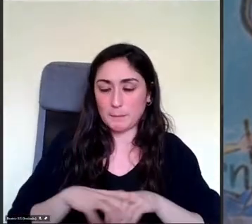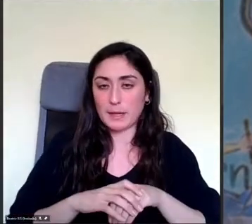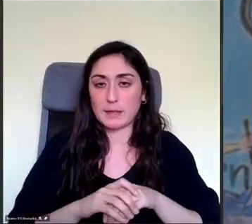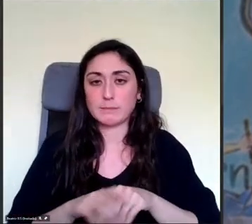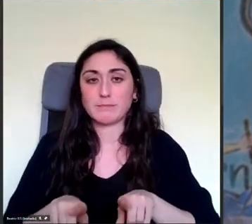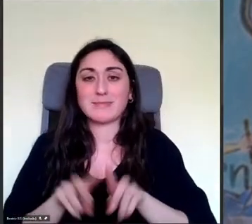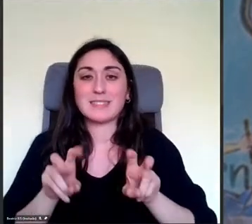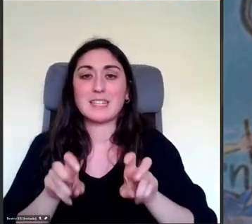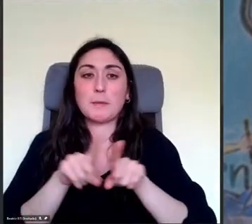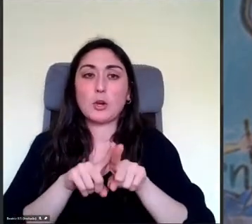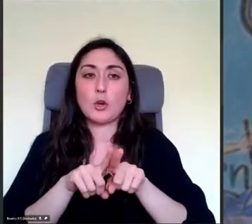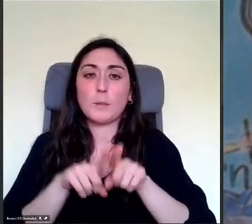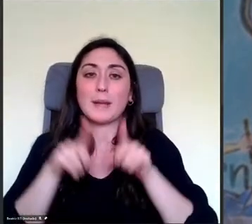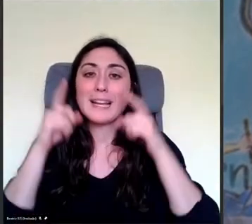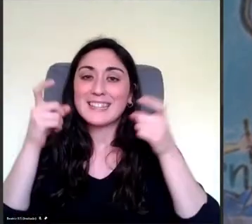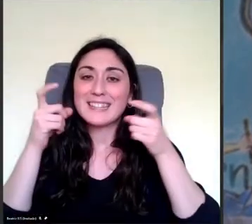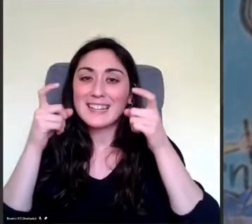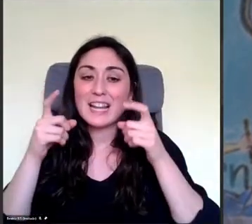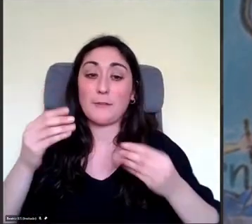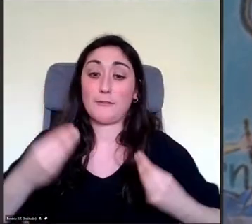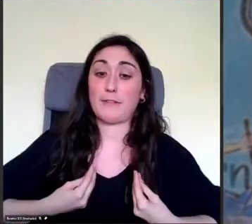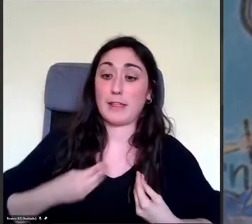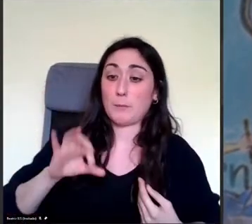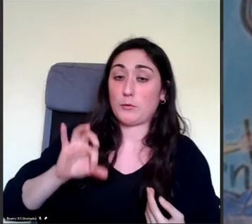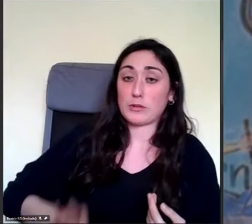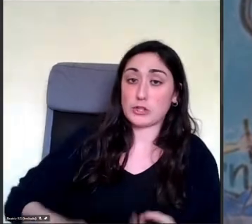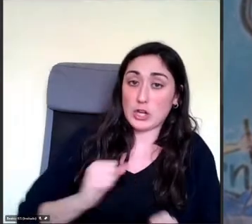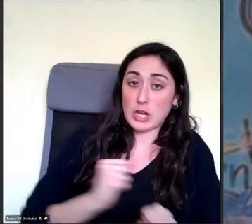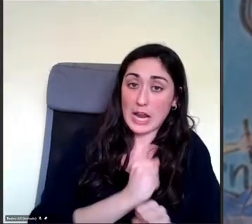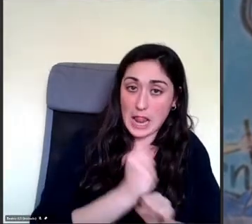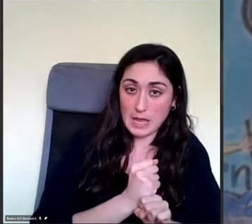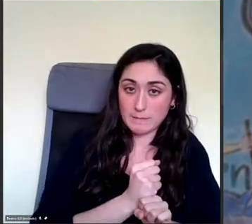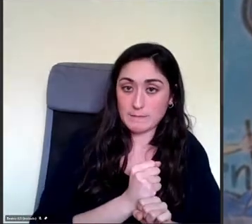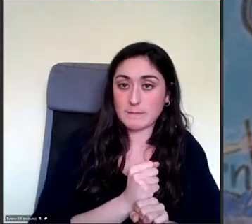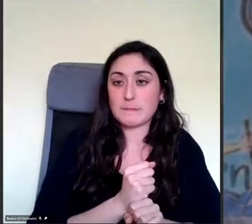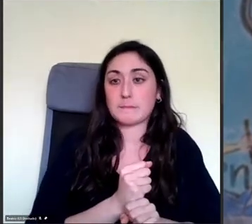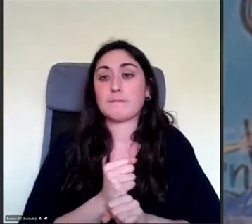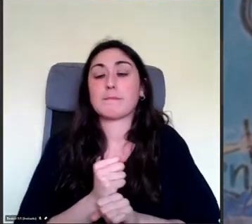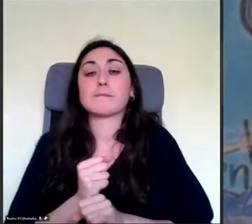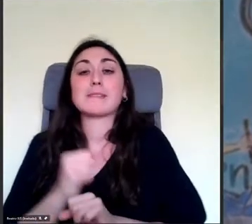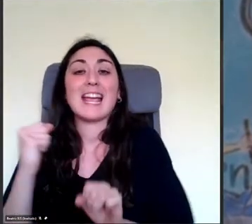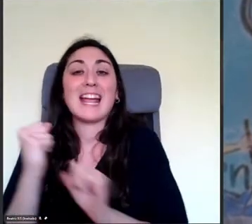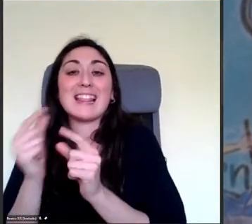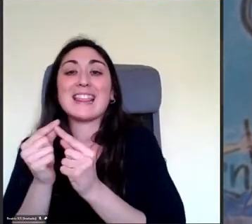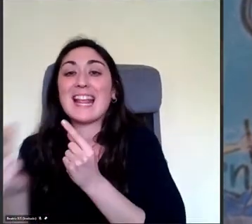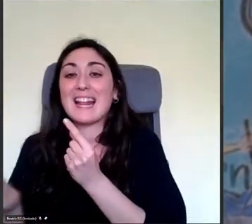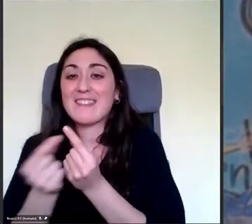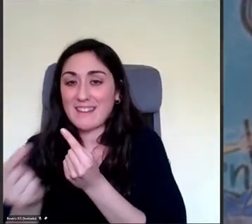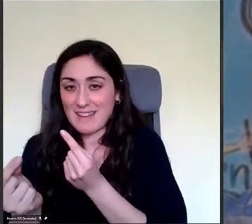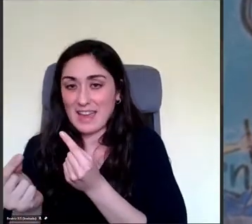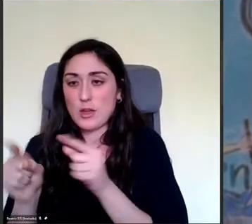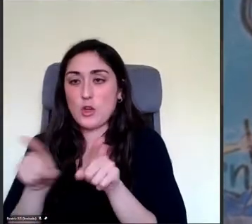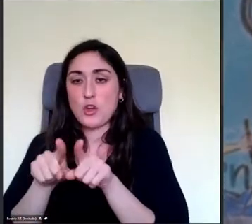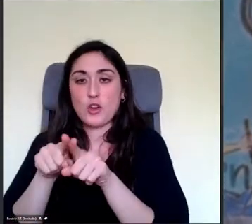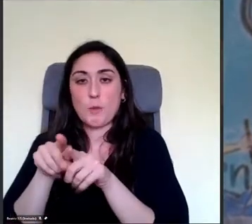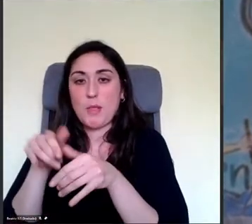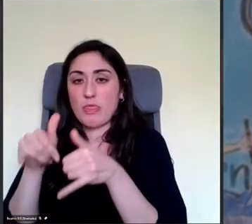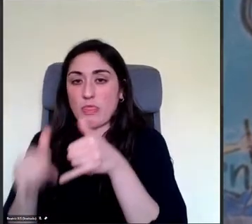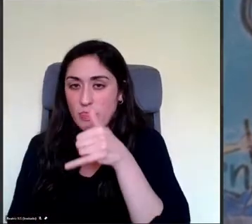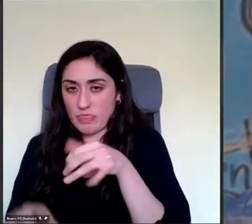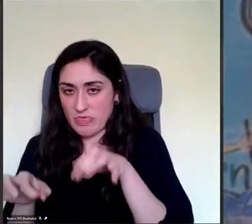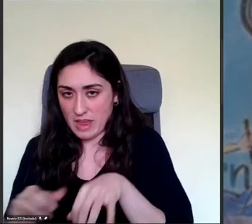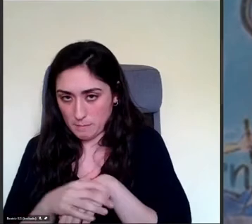compatibilitat de la vida professional. El teletreball ha estat en moltes ocasions una trampa per a les dones, en tant